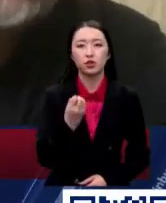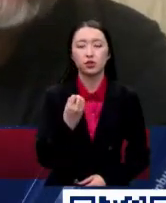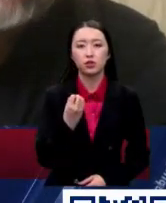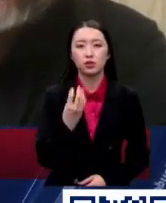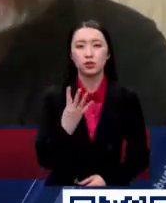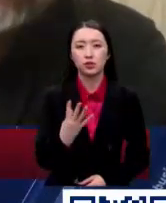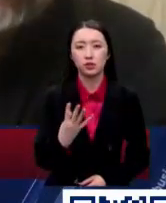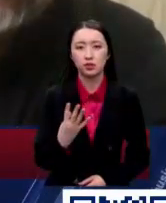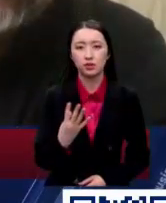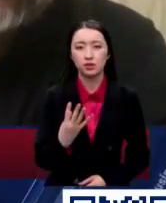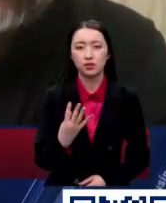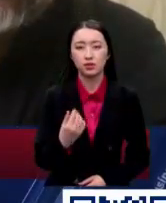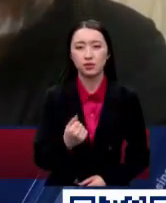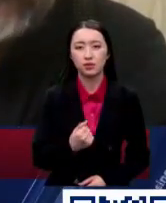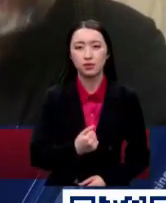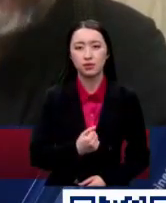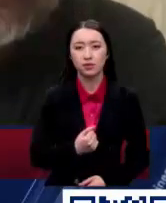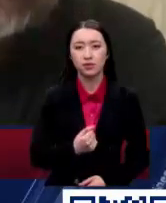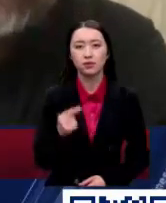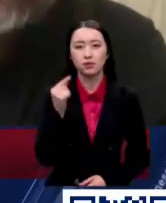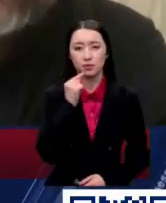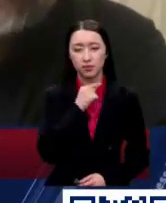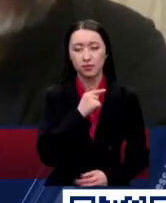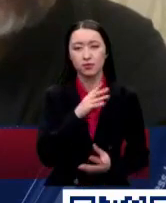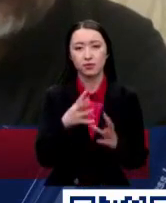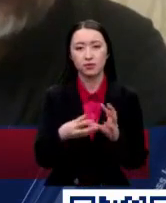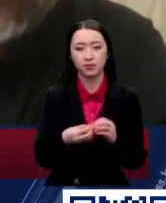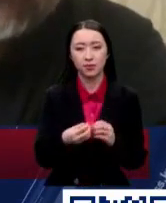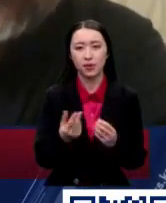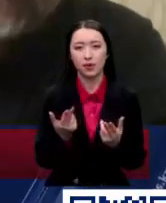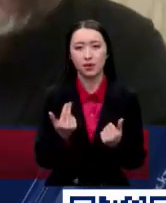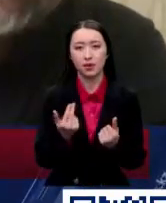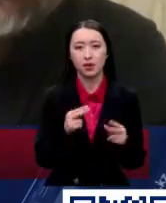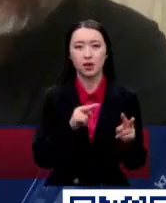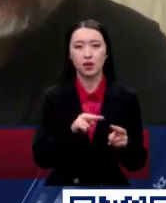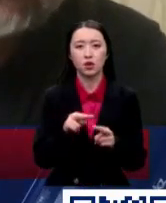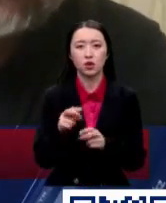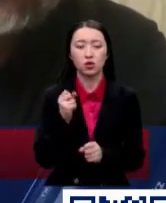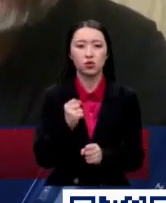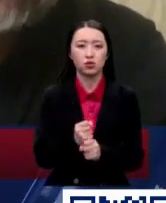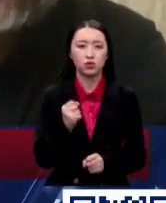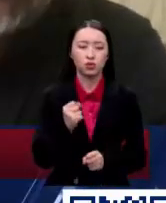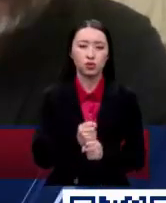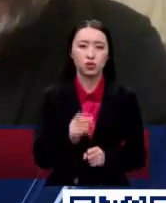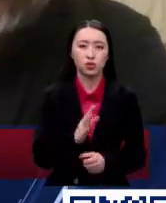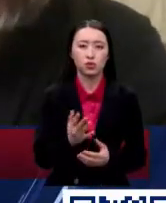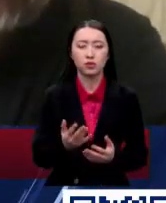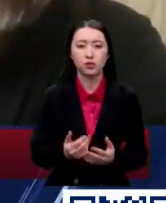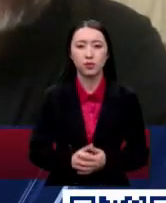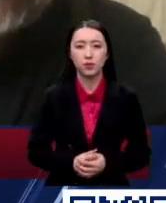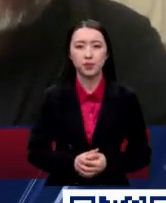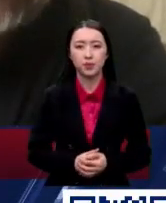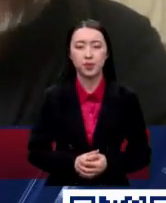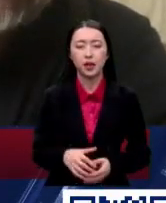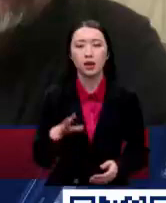2014 году. Ну, в общем, да. Вот контроль, ну, как вам сказать, вот жесткий, не жесткий. Там, помните,